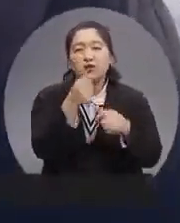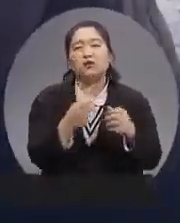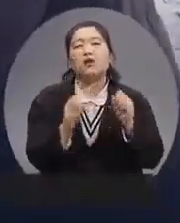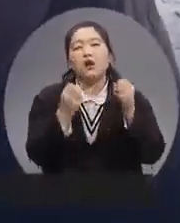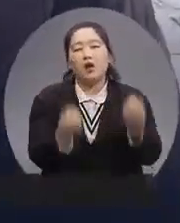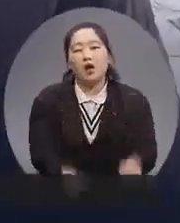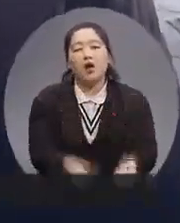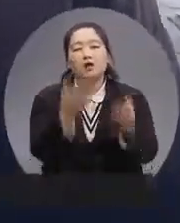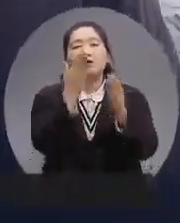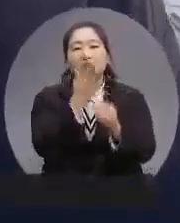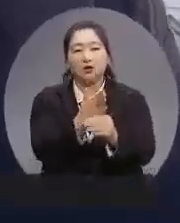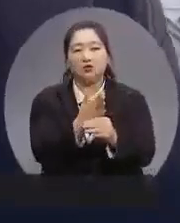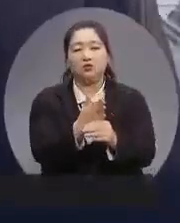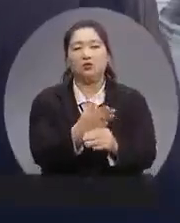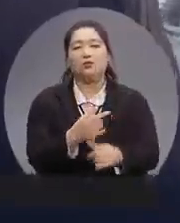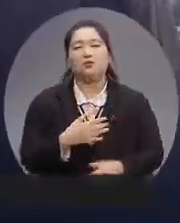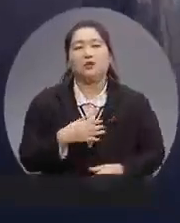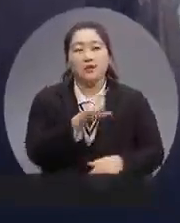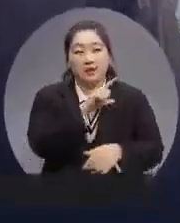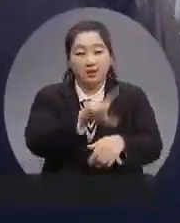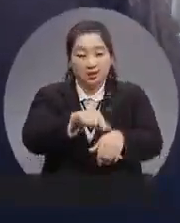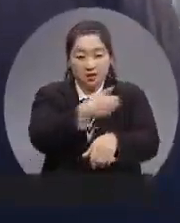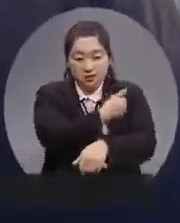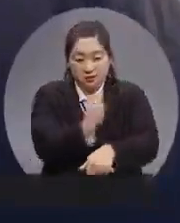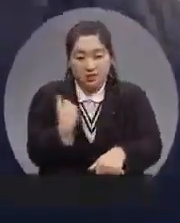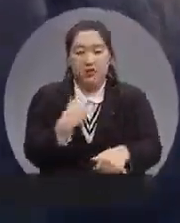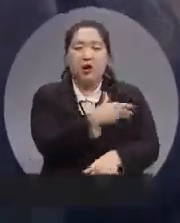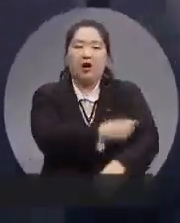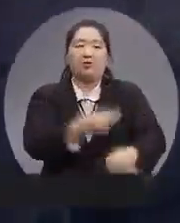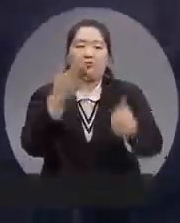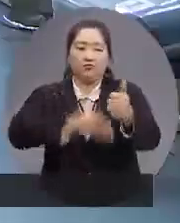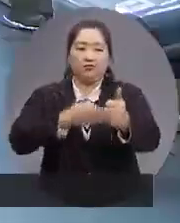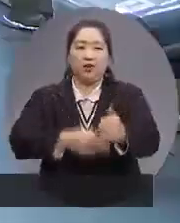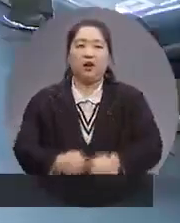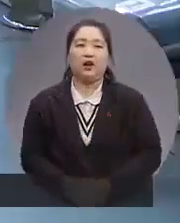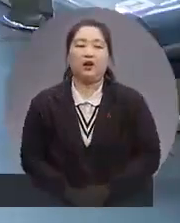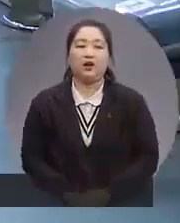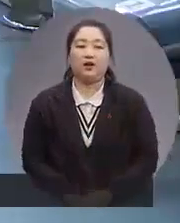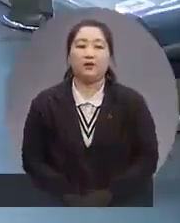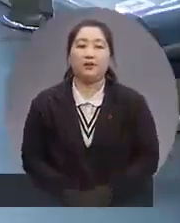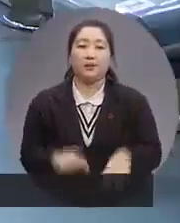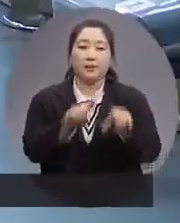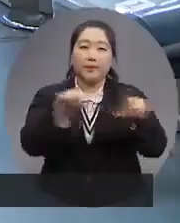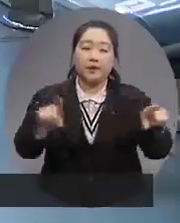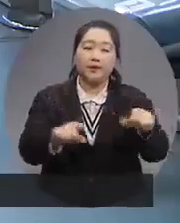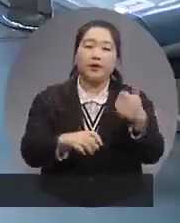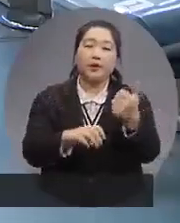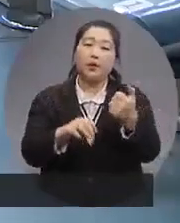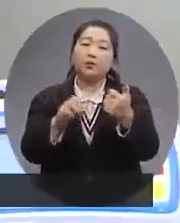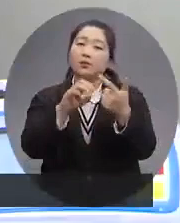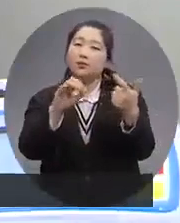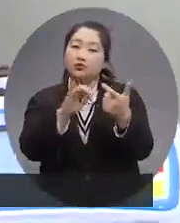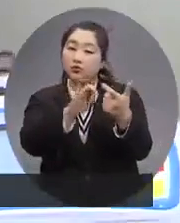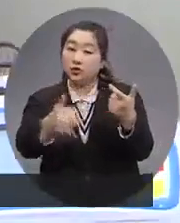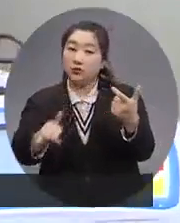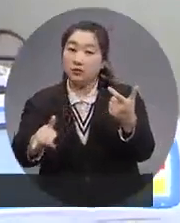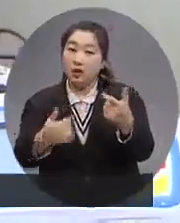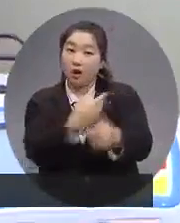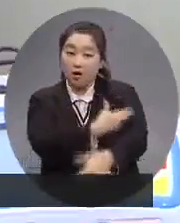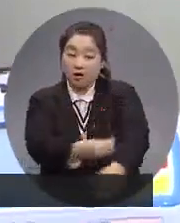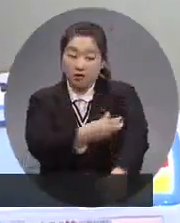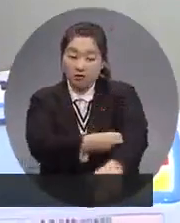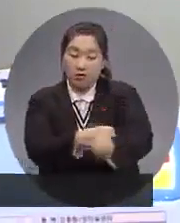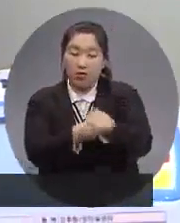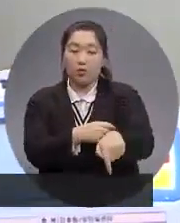캠페인하고 있거든요. 시간 될 때 헌혈 좀 부탁 좀 드리겠습니다. 평일 5, 60명씩 헌혈하던 한 헌혈의